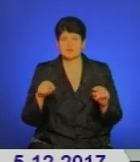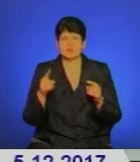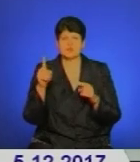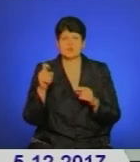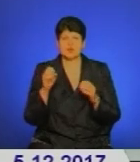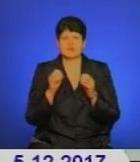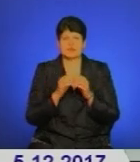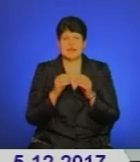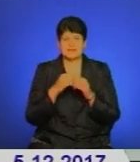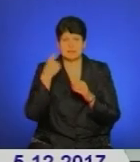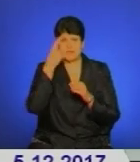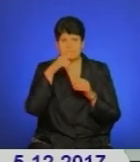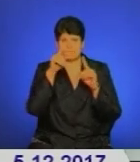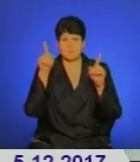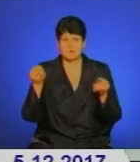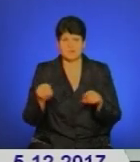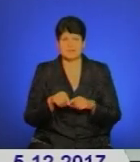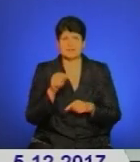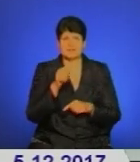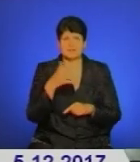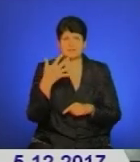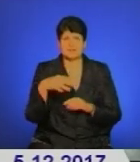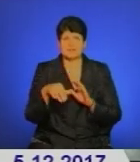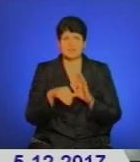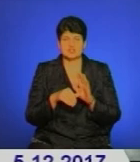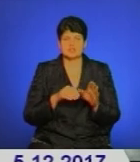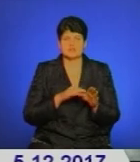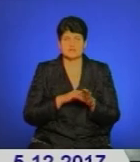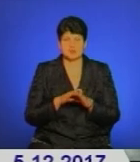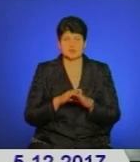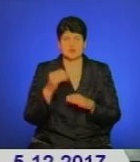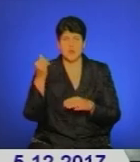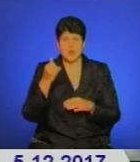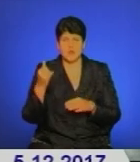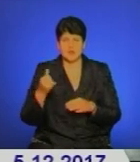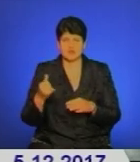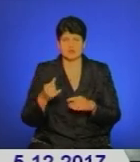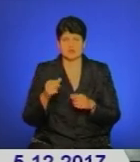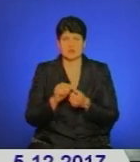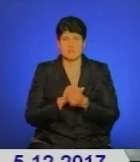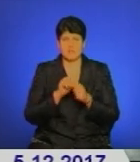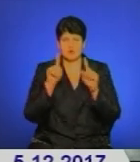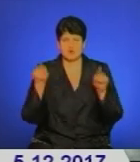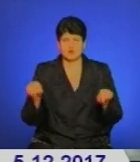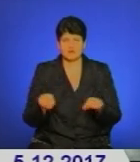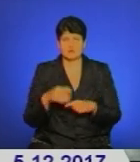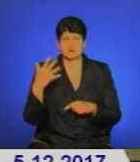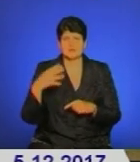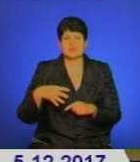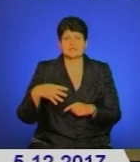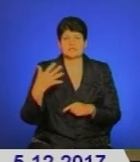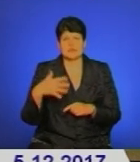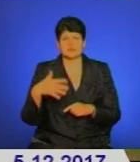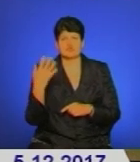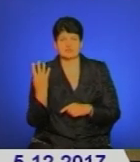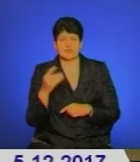110 портретів воїнів-добровольців. З них 56 виконані з натури олійними фарбами на полотні та 54 роботи графічними матеріалами на